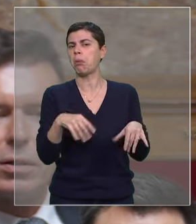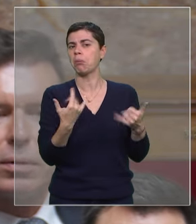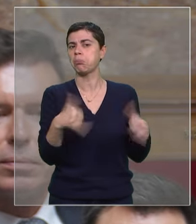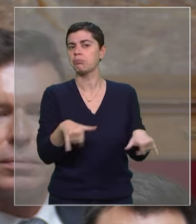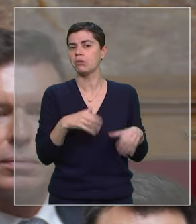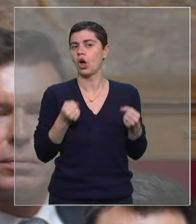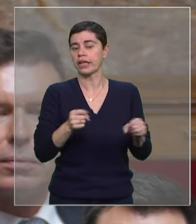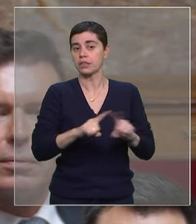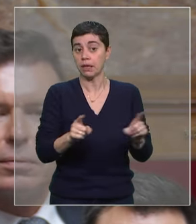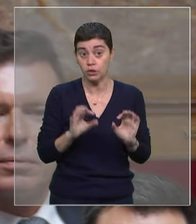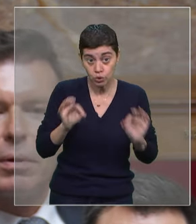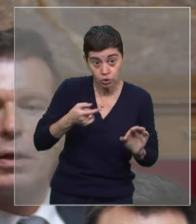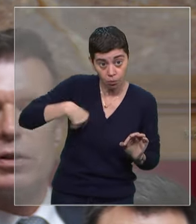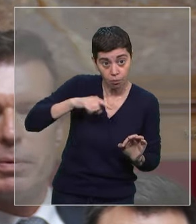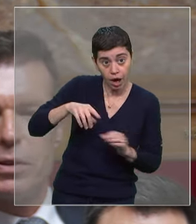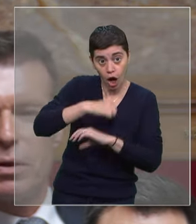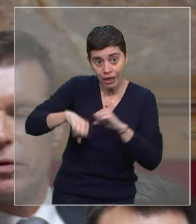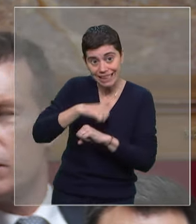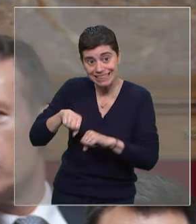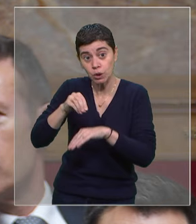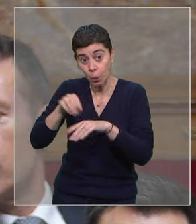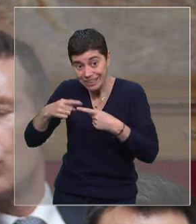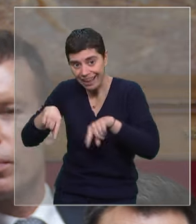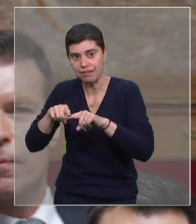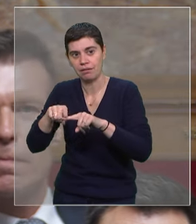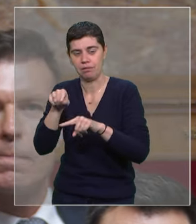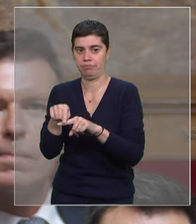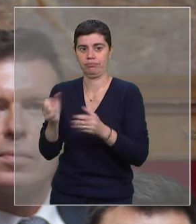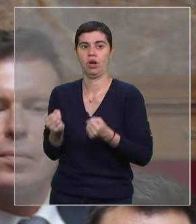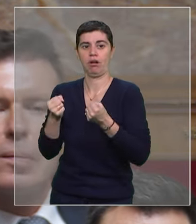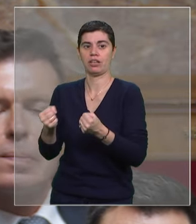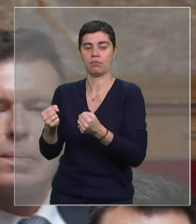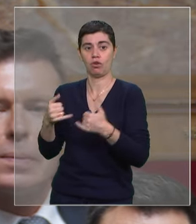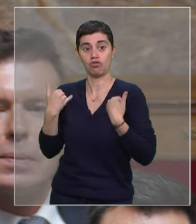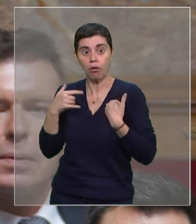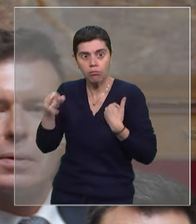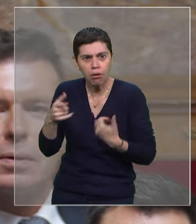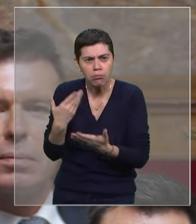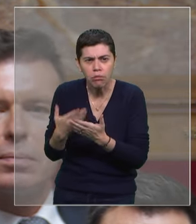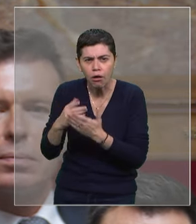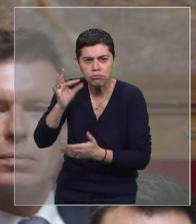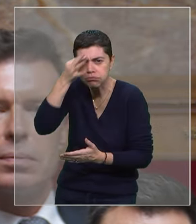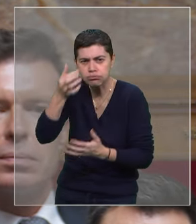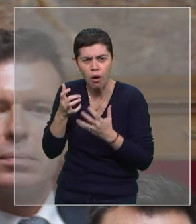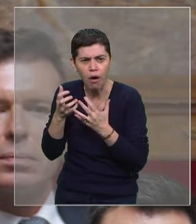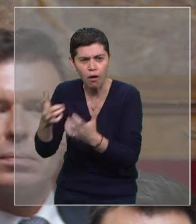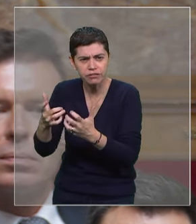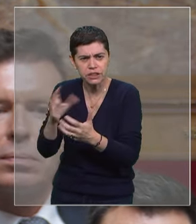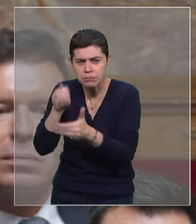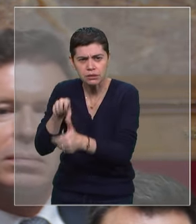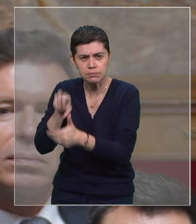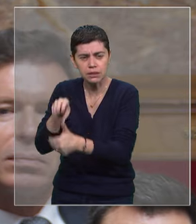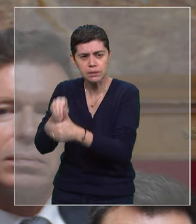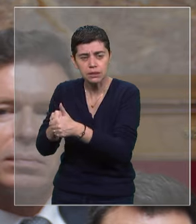monté un conseil de circonscription des jeunes. Et je peux vous dire leur détermination à vouloir se rendre utile. Madame la Ministre, quel